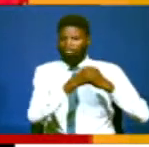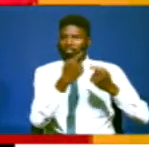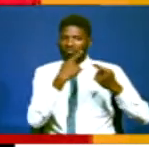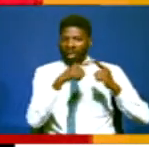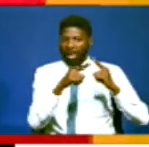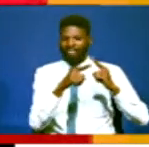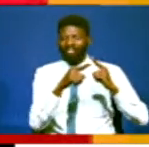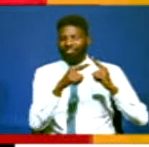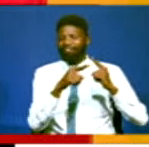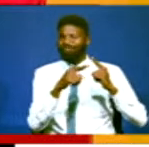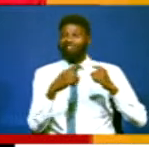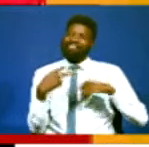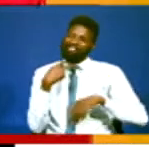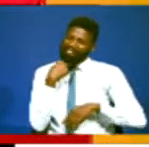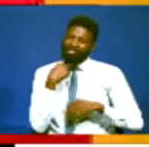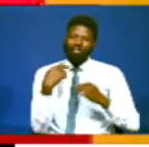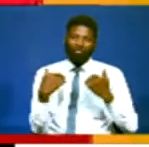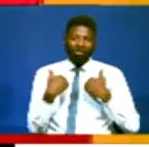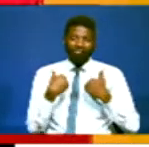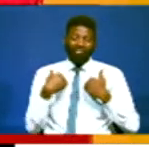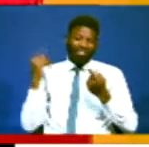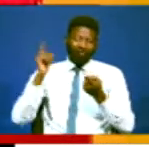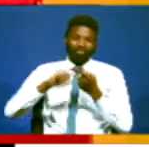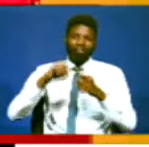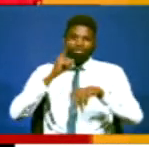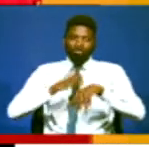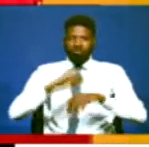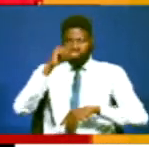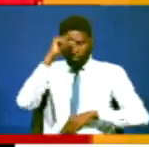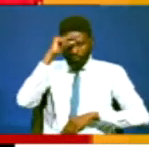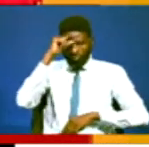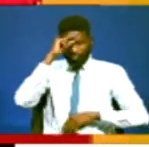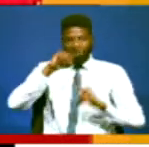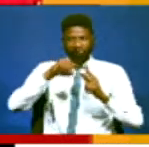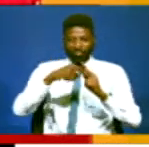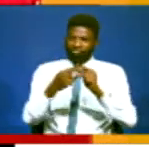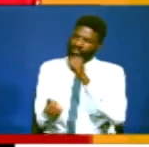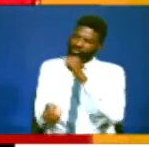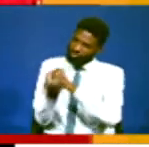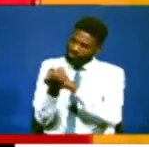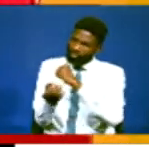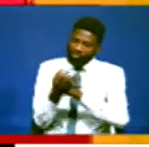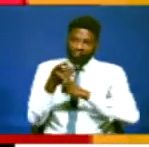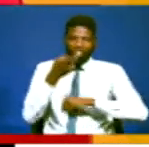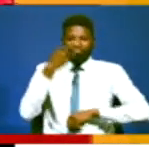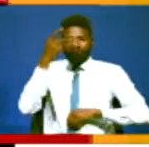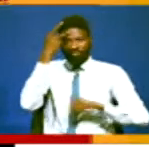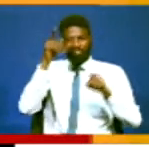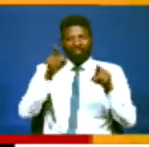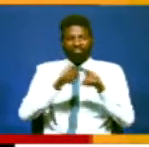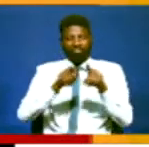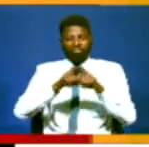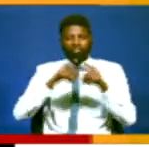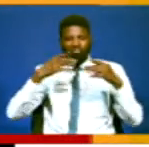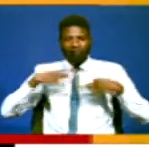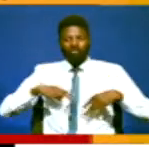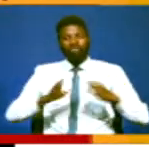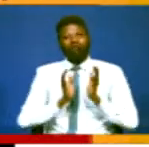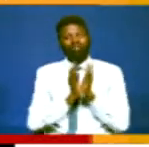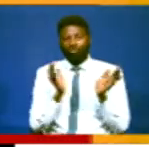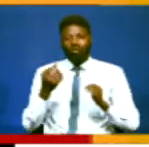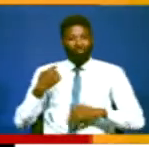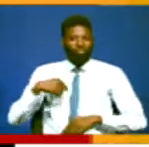ambapo serikali itaanza kueleza wazazi na wananchi kwa jumla kwamba hatuna walimu wa